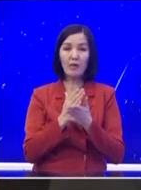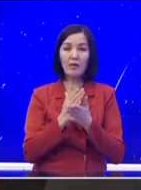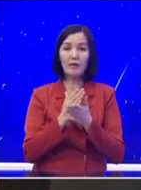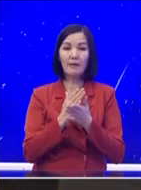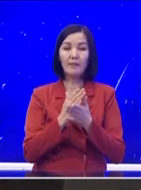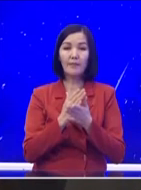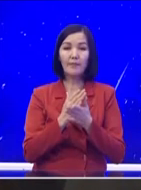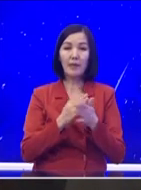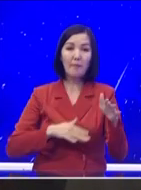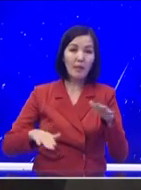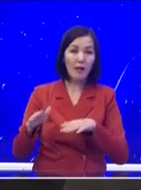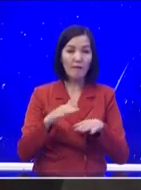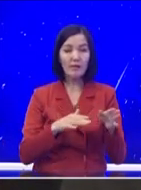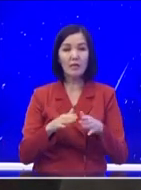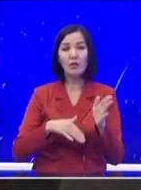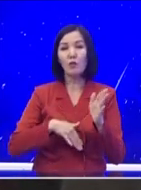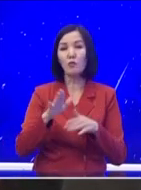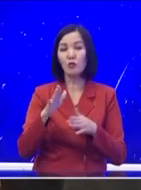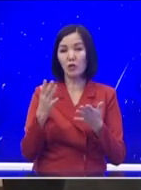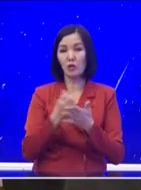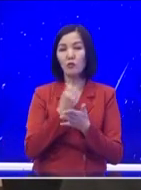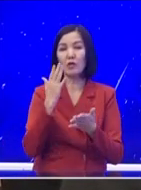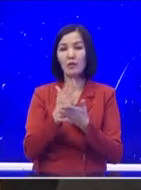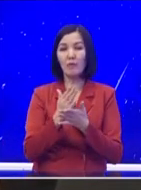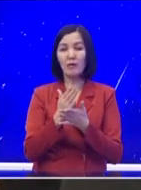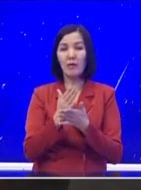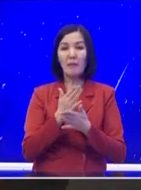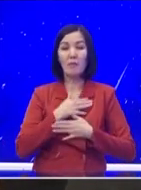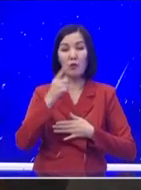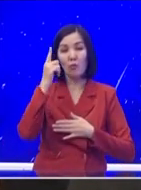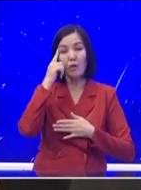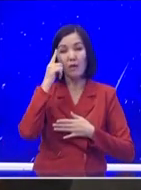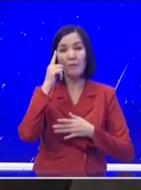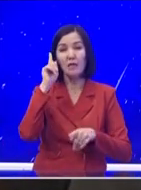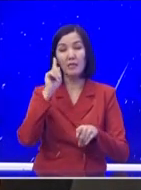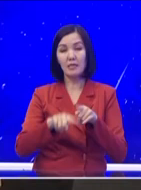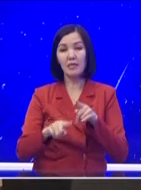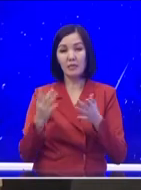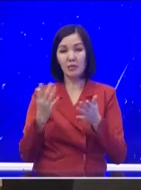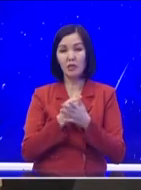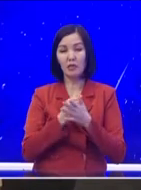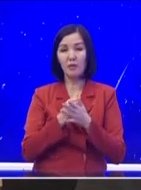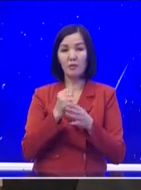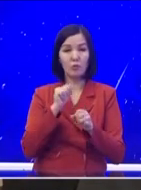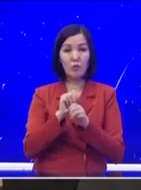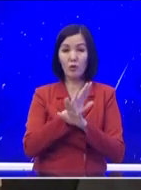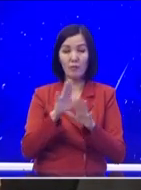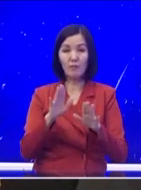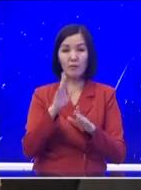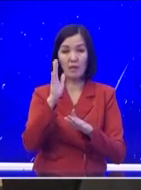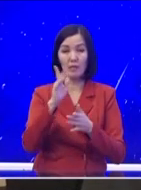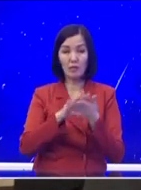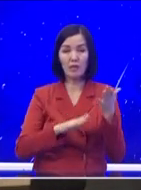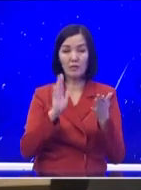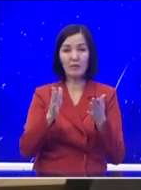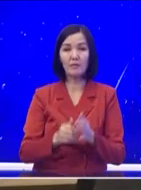Спорттың жаңағы плаваниядан да көрсетіп отыр. Оқушыларымыз жақсы результат тұр. Мен ойлаймын, бұл аз уақыттың ішінде жеткен жетістік. Бұмен біз тоқтамаймыз. Әлі талай